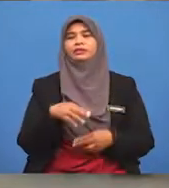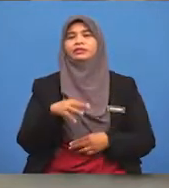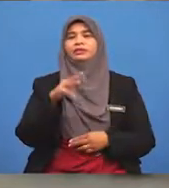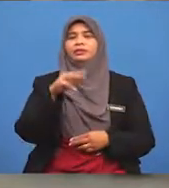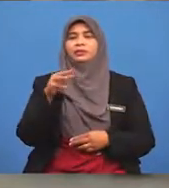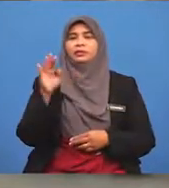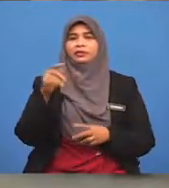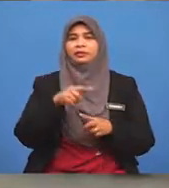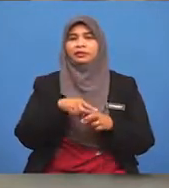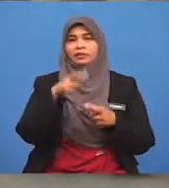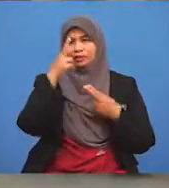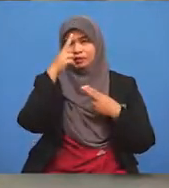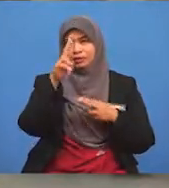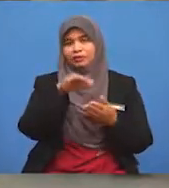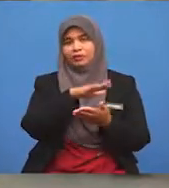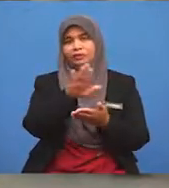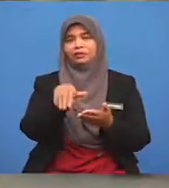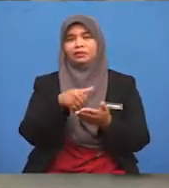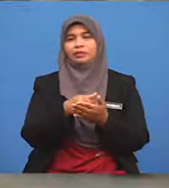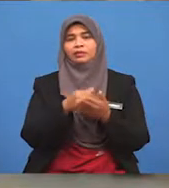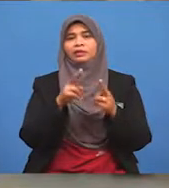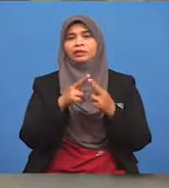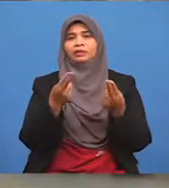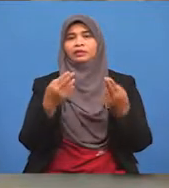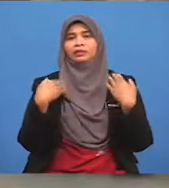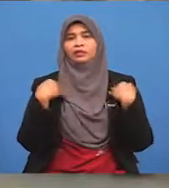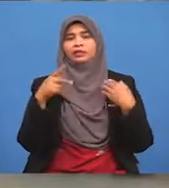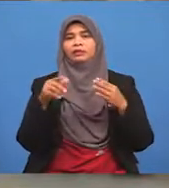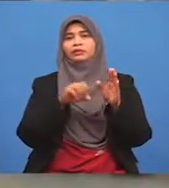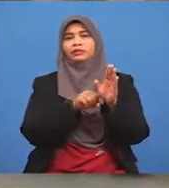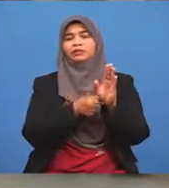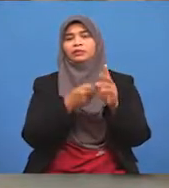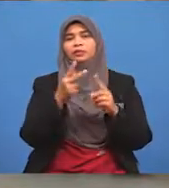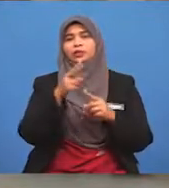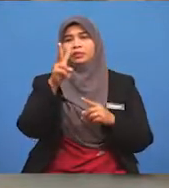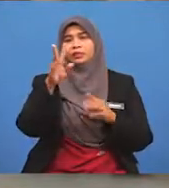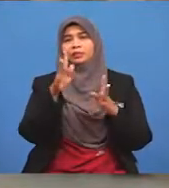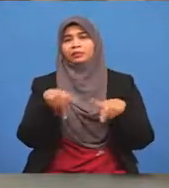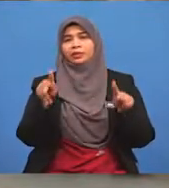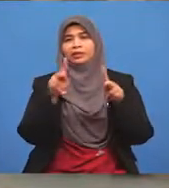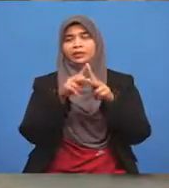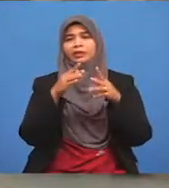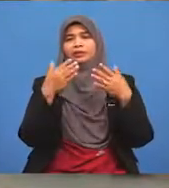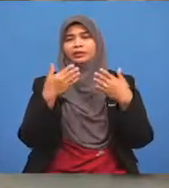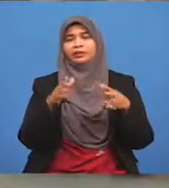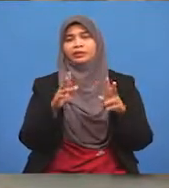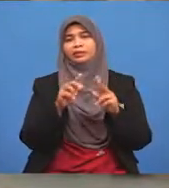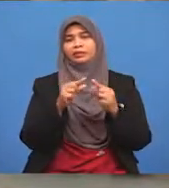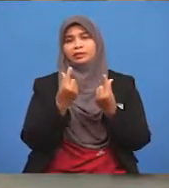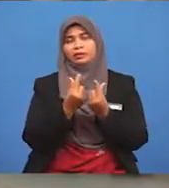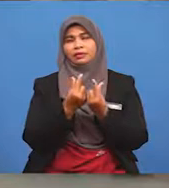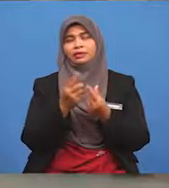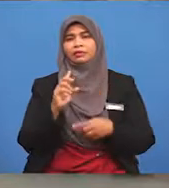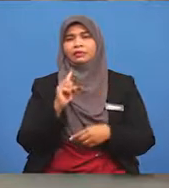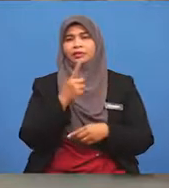sekalian, hadis adalah sumber kedua penting selepas Al-Quran. Kita menjadikan hadis